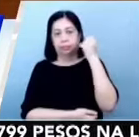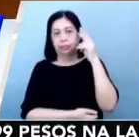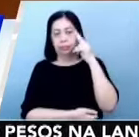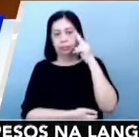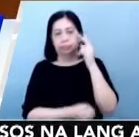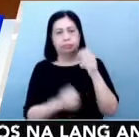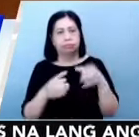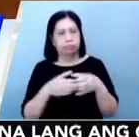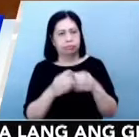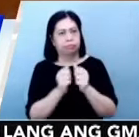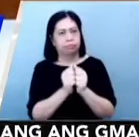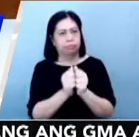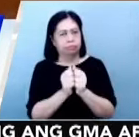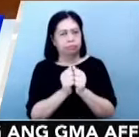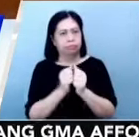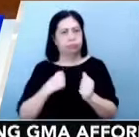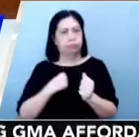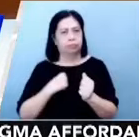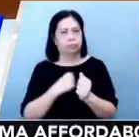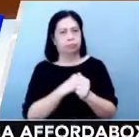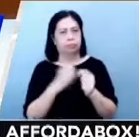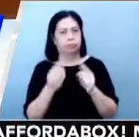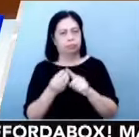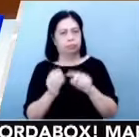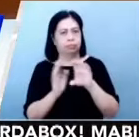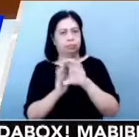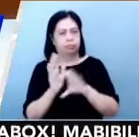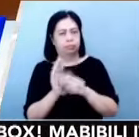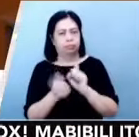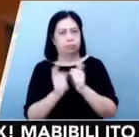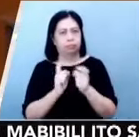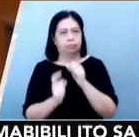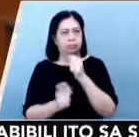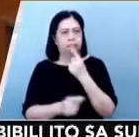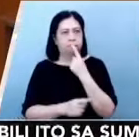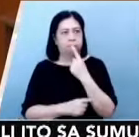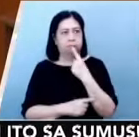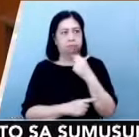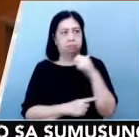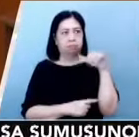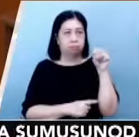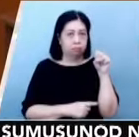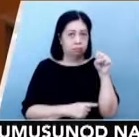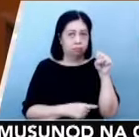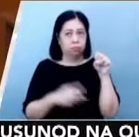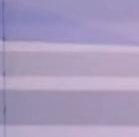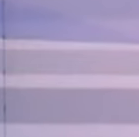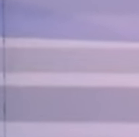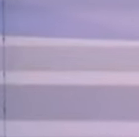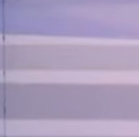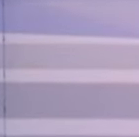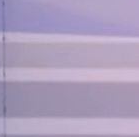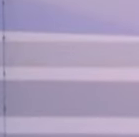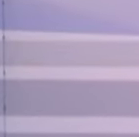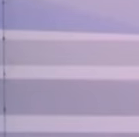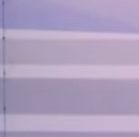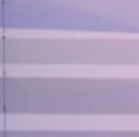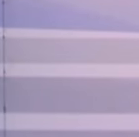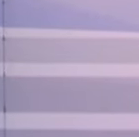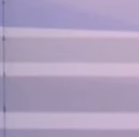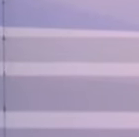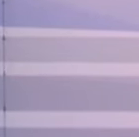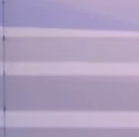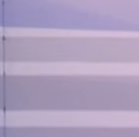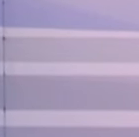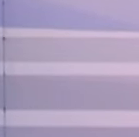o nagkakaisang Senado tungkol sa tsatsa, pero hindi niya tinukoy kung pabor o tutol sila rito. Baka puso, patuloy